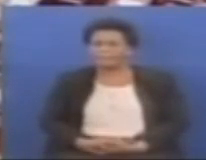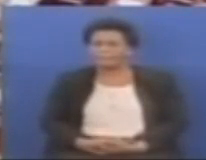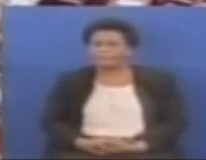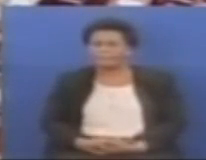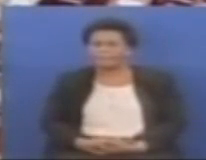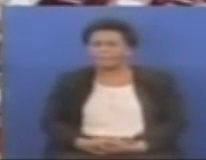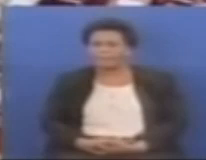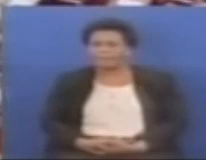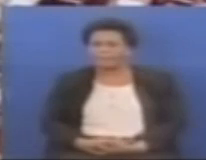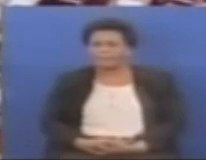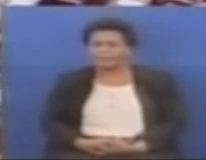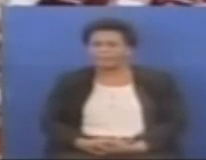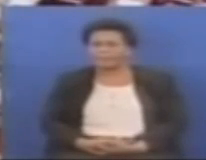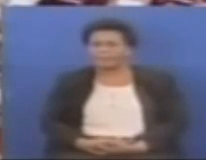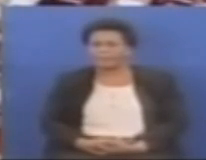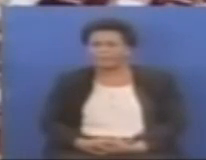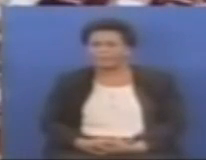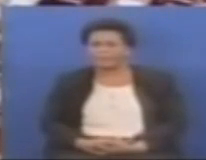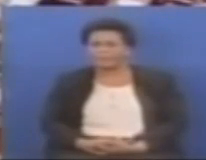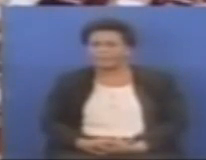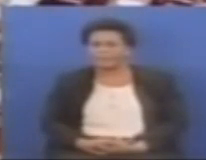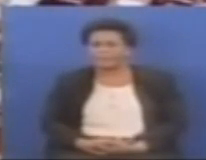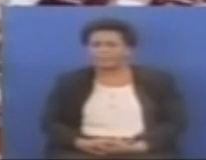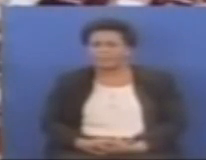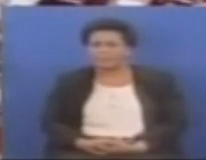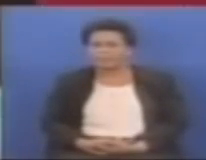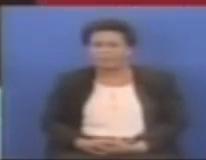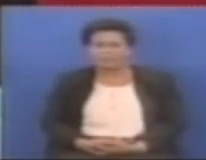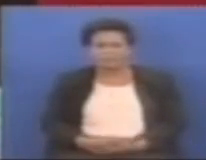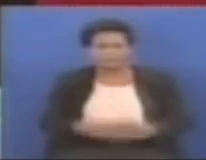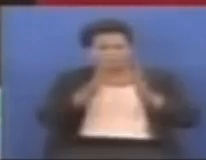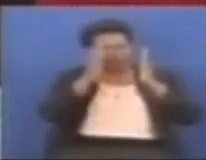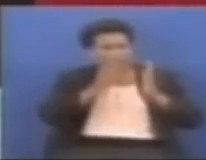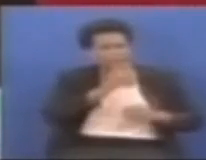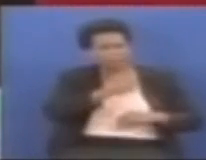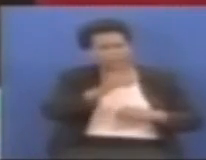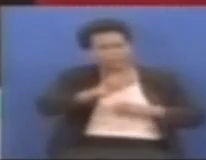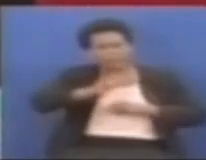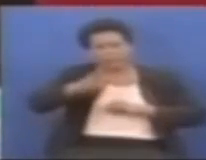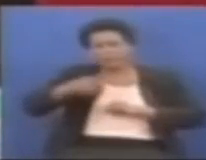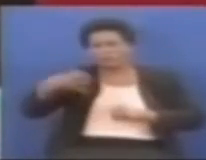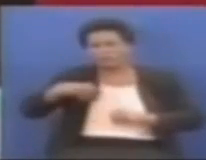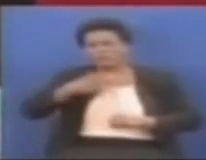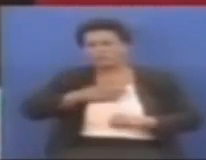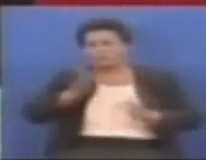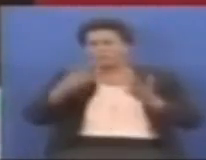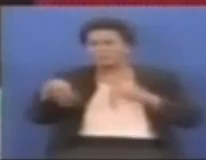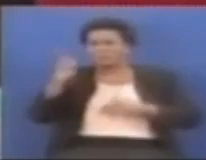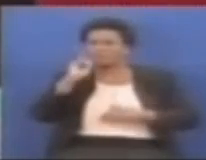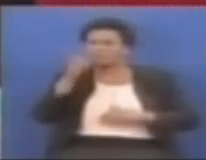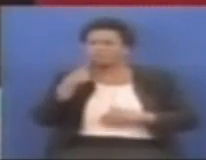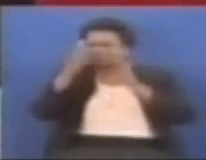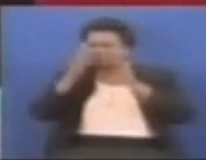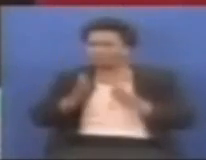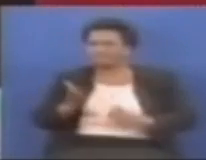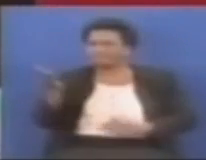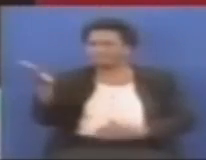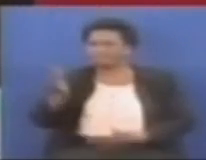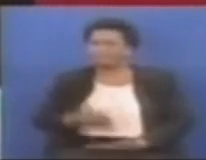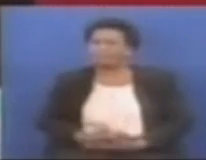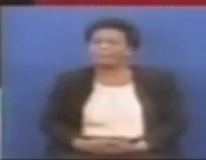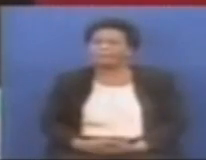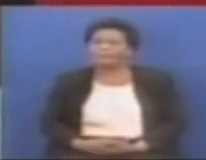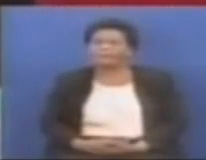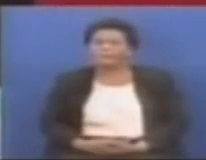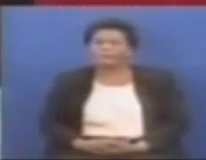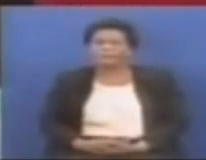niaba ya Waziri wa Nchi Ofisi ya Rais TAMISEMI, na nijibu swali la nyongeza la Mheshimiwa Mwigulu kama